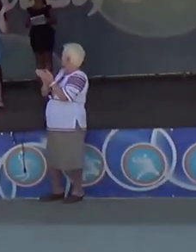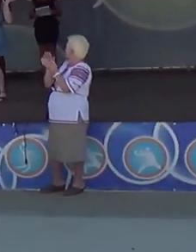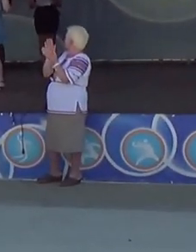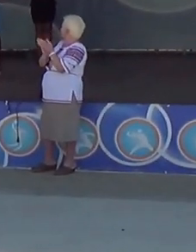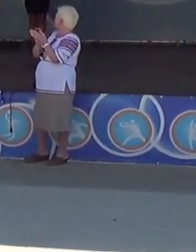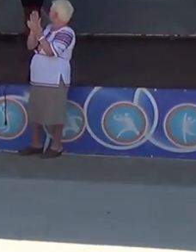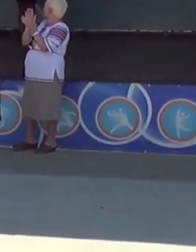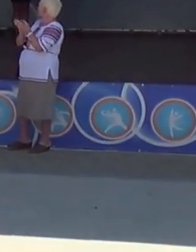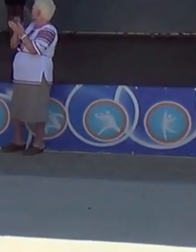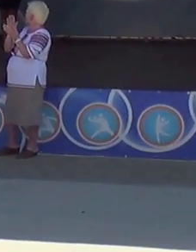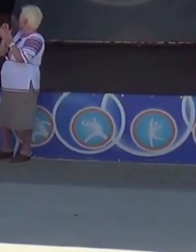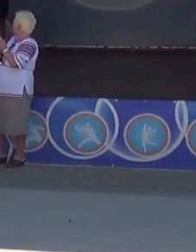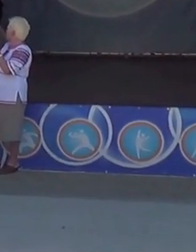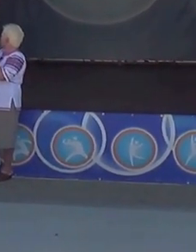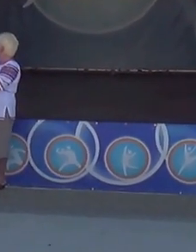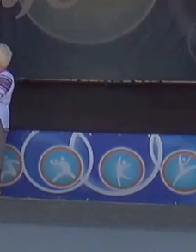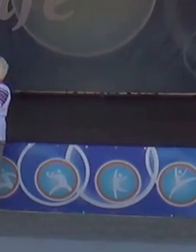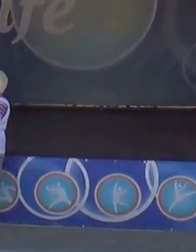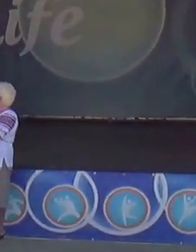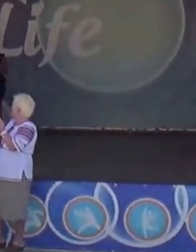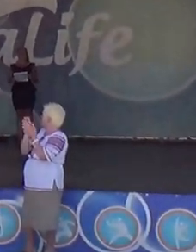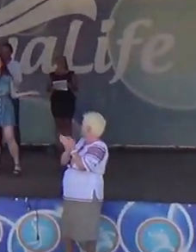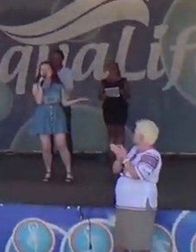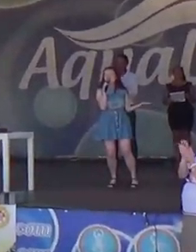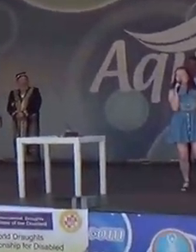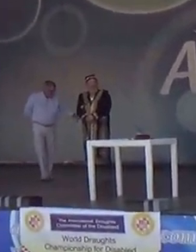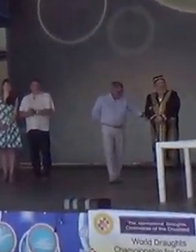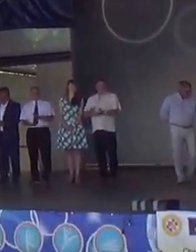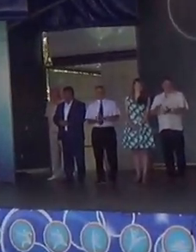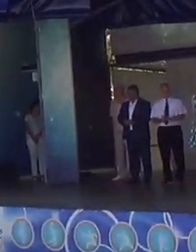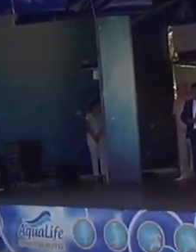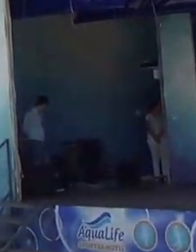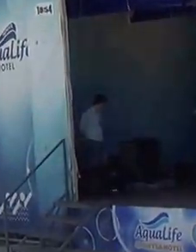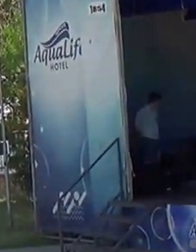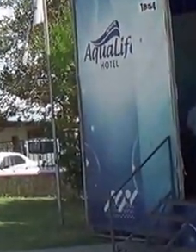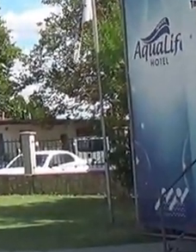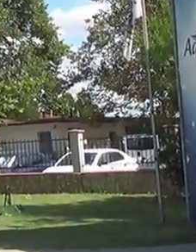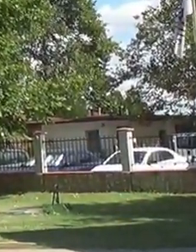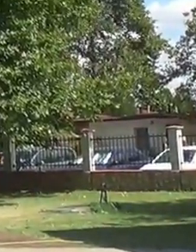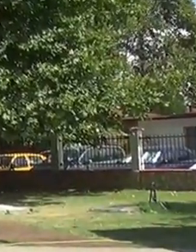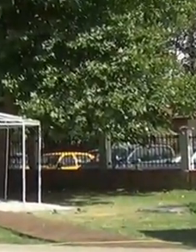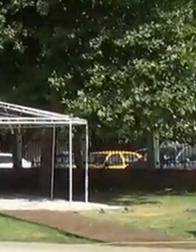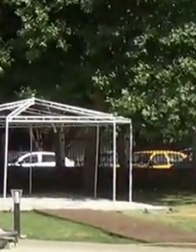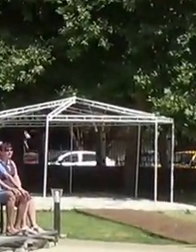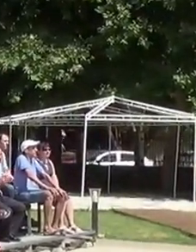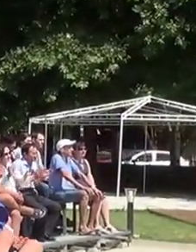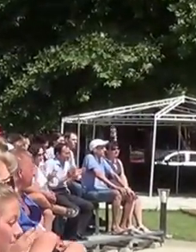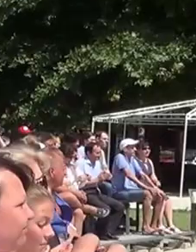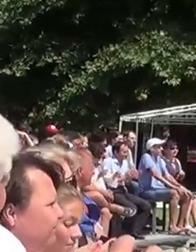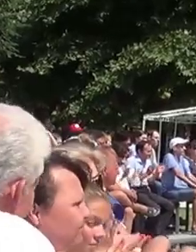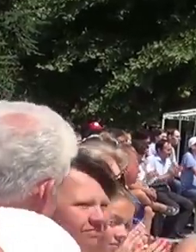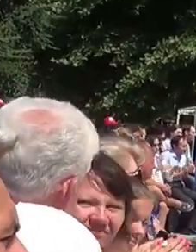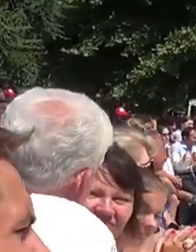deep. You had my heart inside of your hand, but you